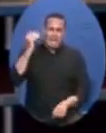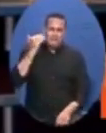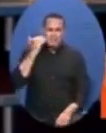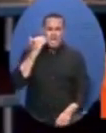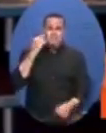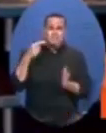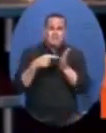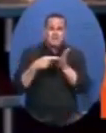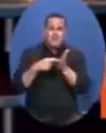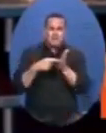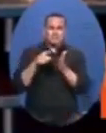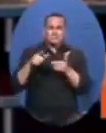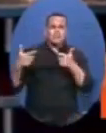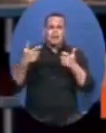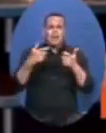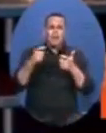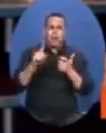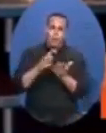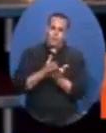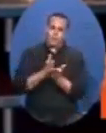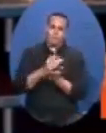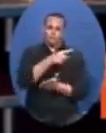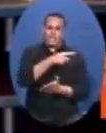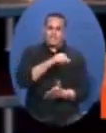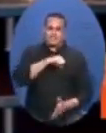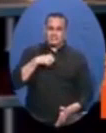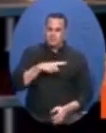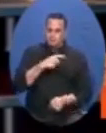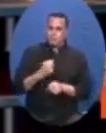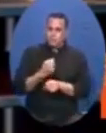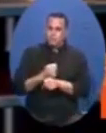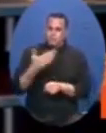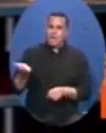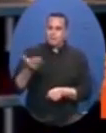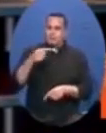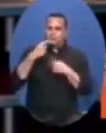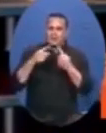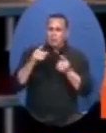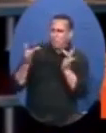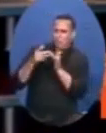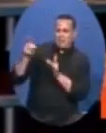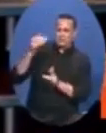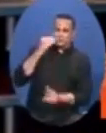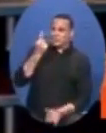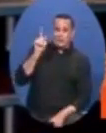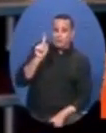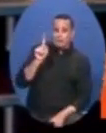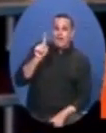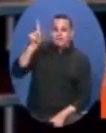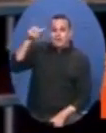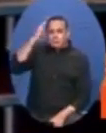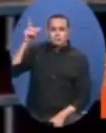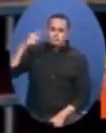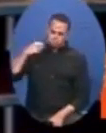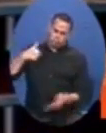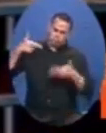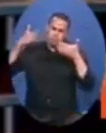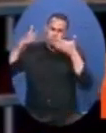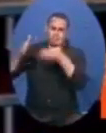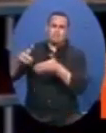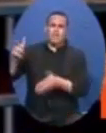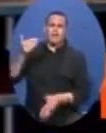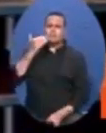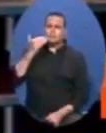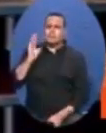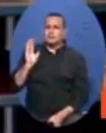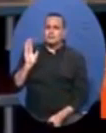היא לגבי עניין של מלחמה לא הוגנת, שסין מנהלת מזה עשרות שנים, לא רק מול ארצות הברית, אבל מה שמעניין אותו זה ארצות הברית,